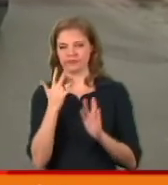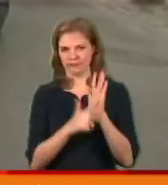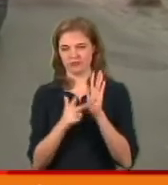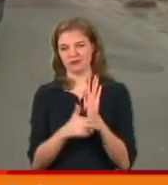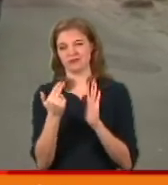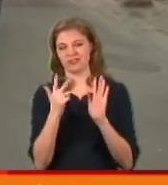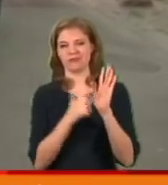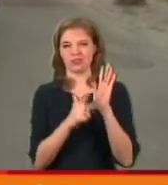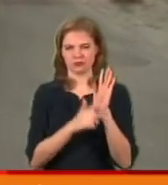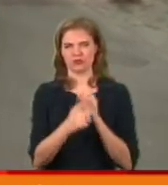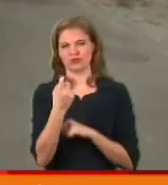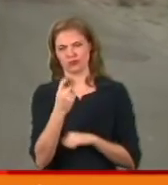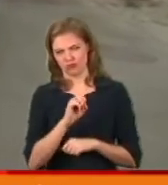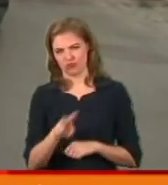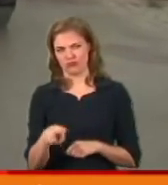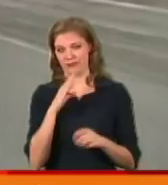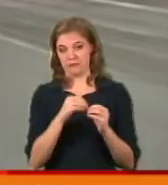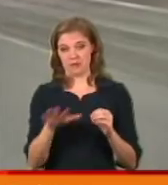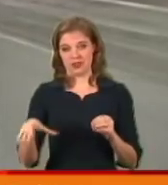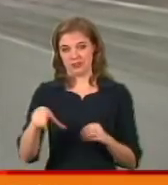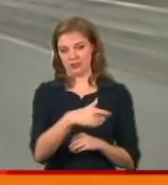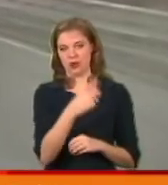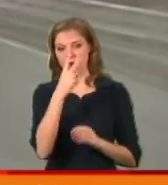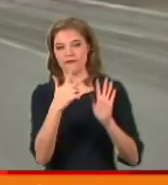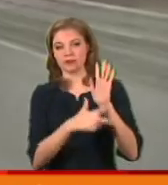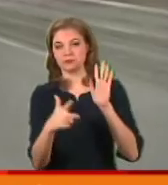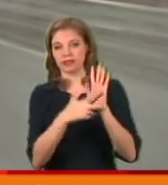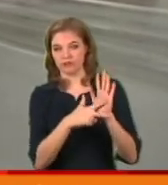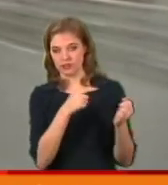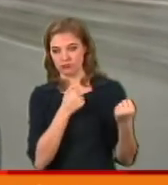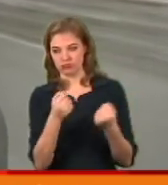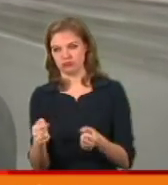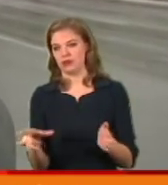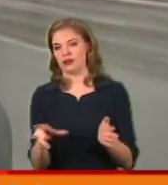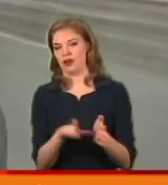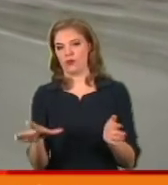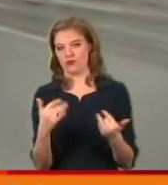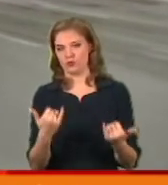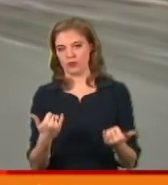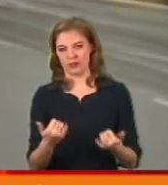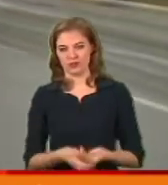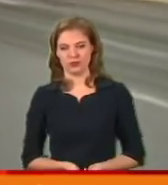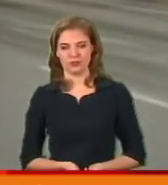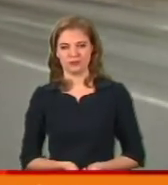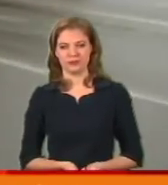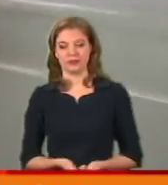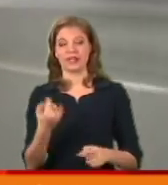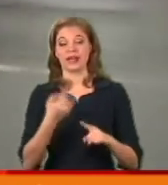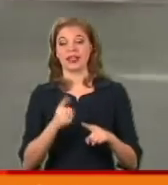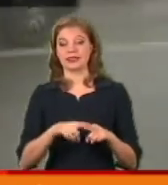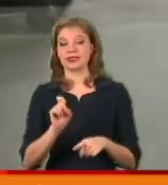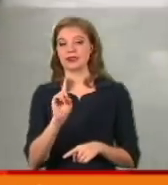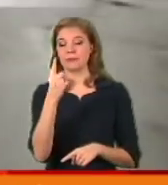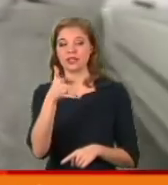80 кілометрів? Так, 80 і 100 я бачив на цій ділянці. О, 88. Рекорд сьогоднішній поки що. І це за